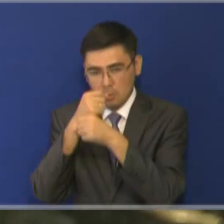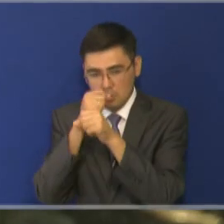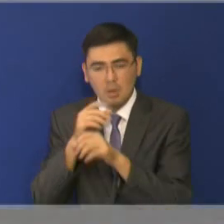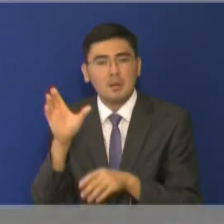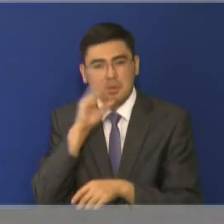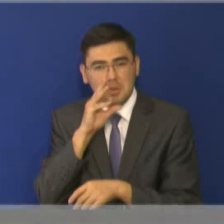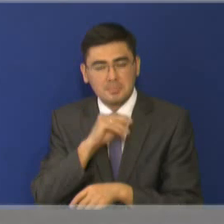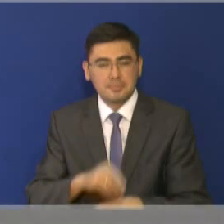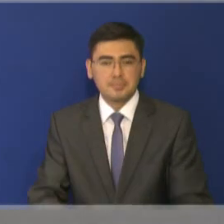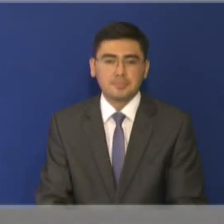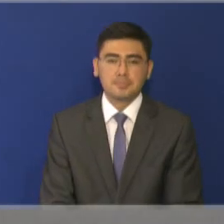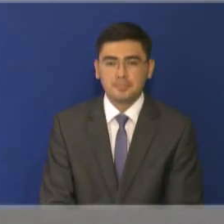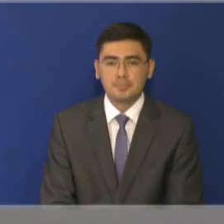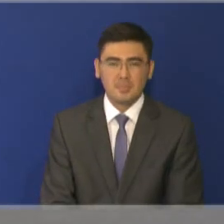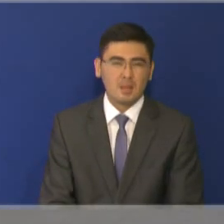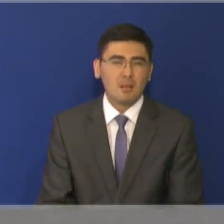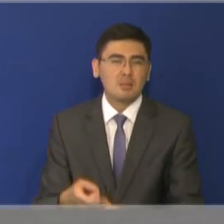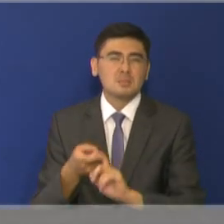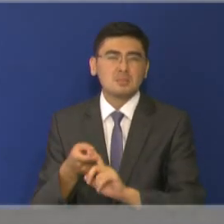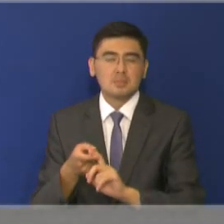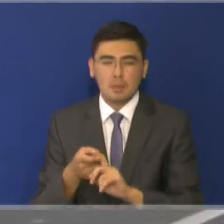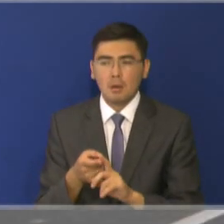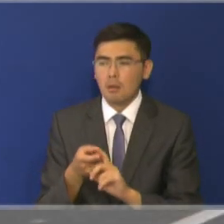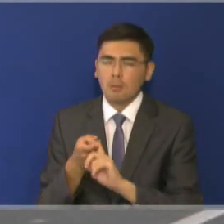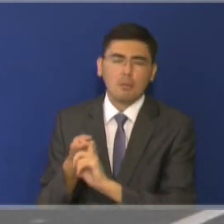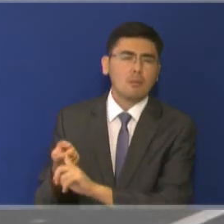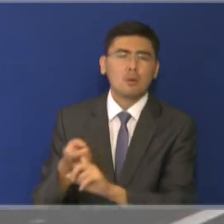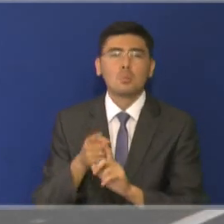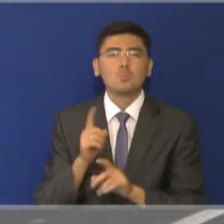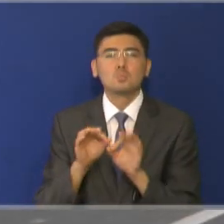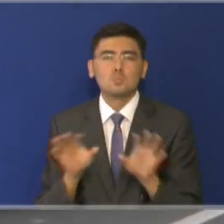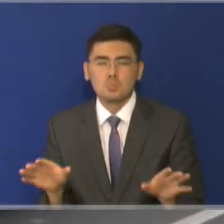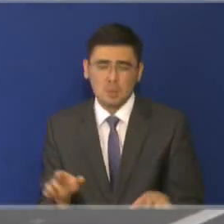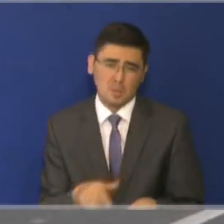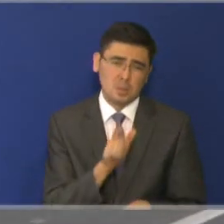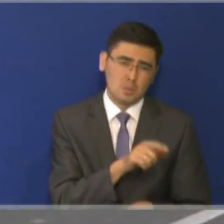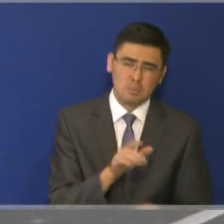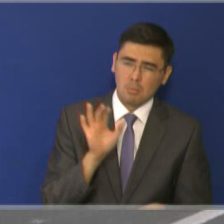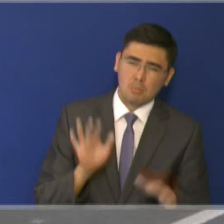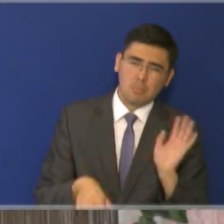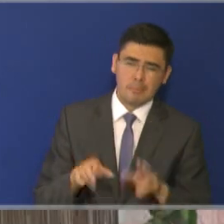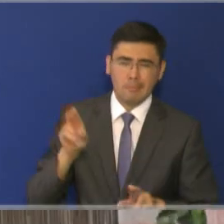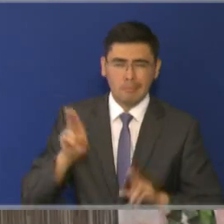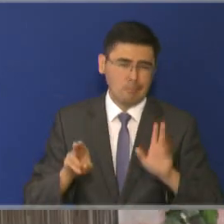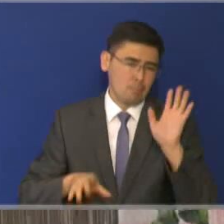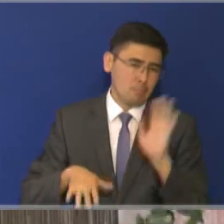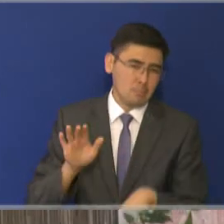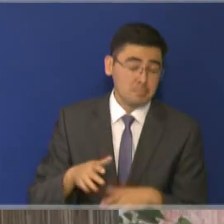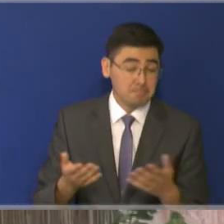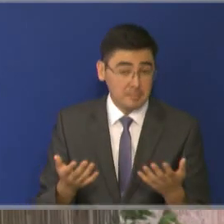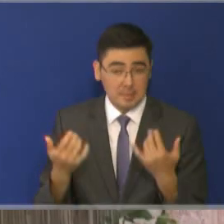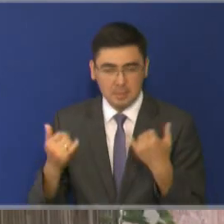айтуға болады. Вирус адамдардың санитарлық талаптарды сақтамауынан көбейді дейді мамандар. Сол себепті елдегі әкімшілік кодекске өзгеріс